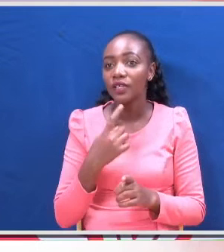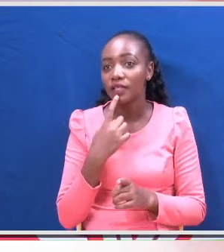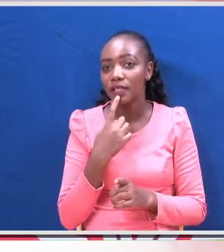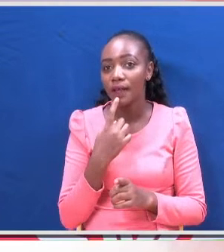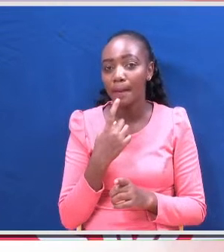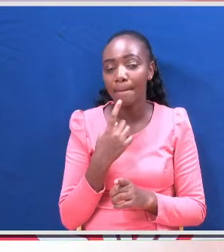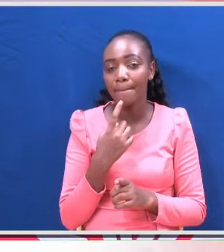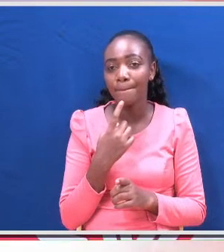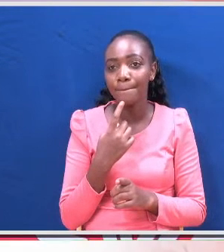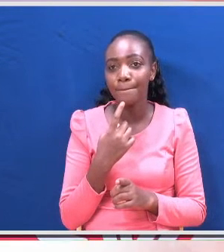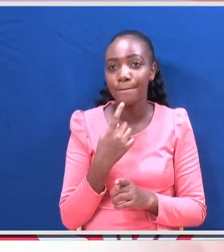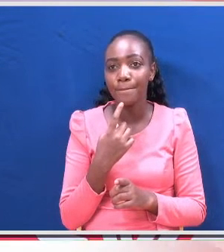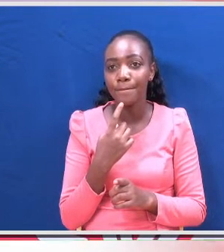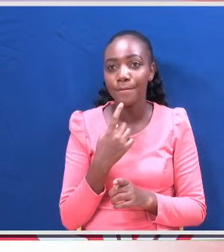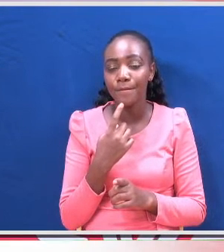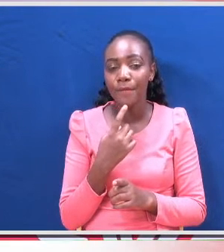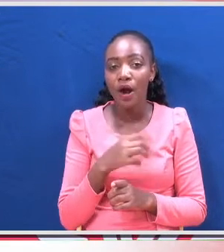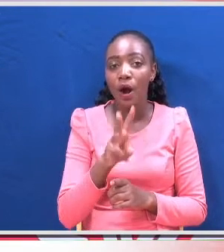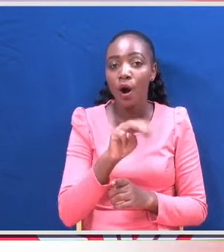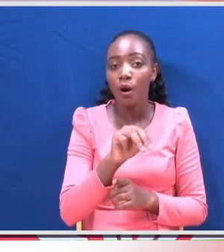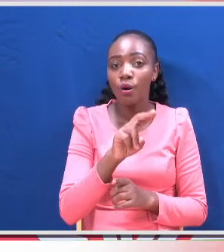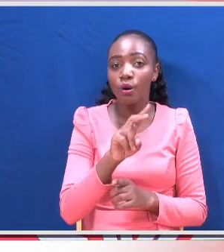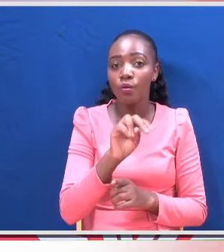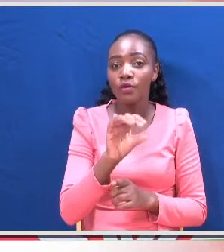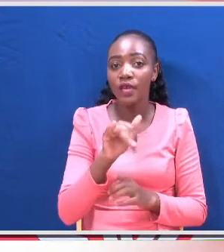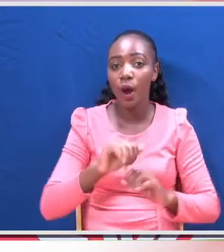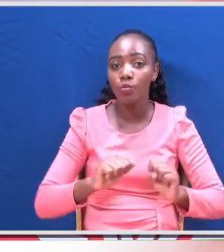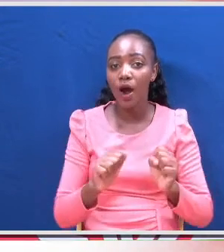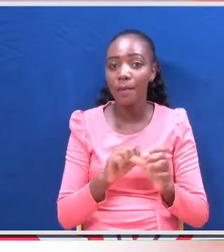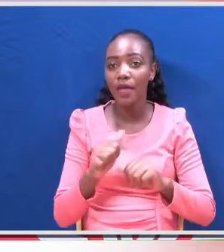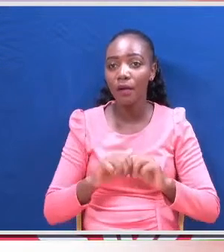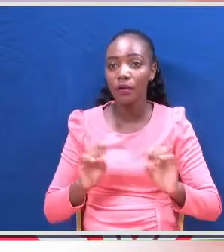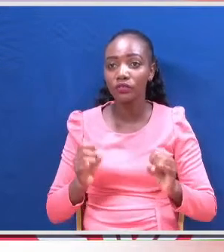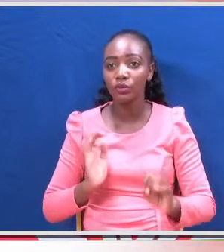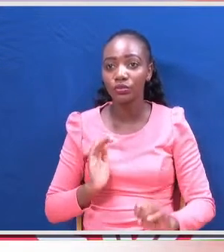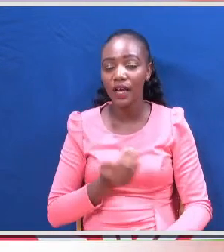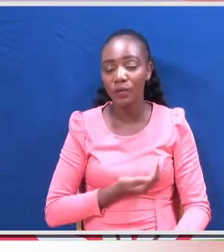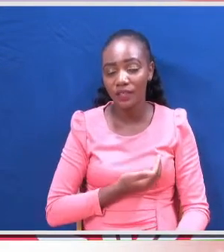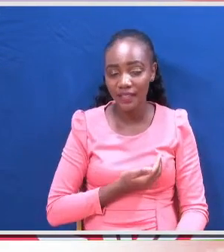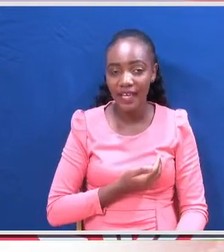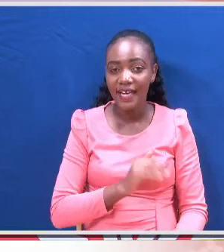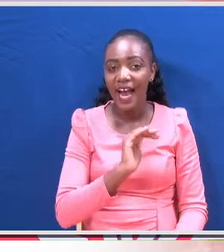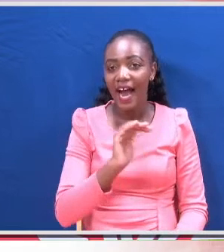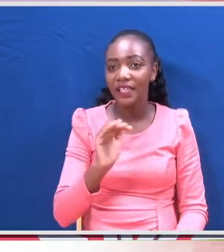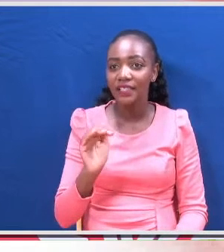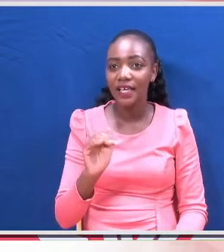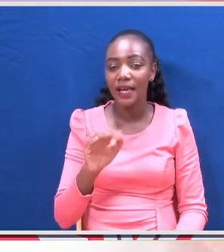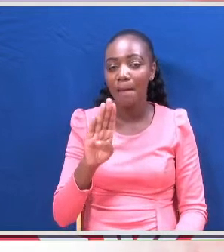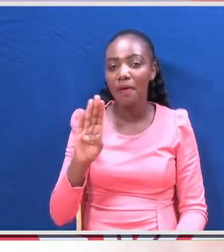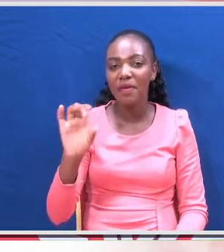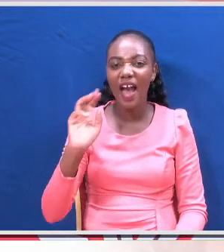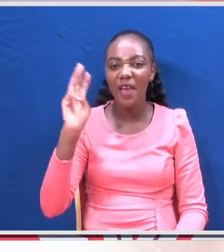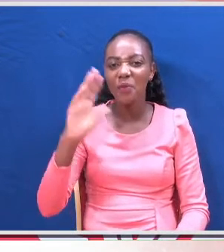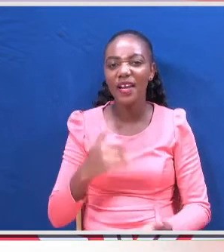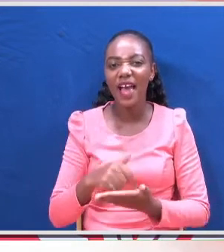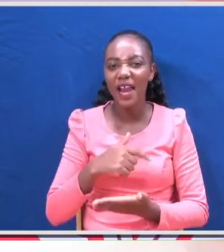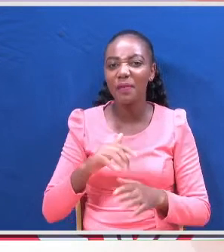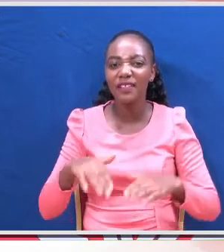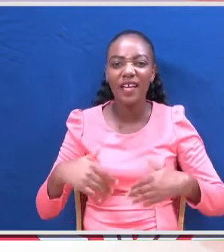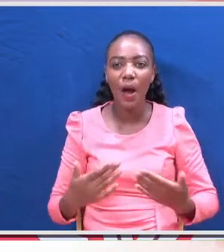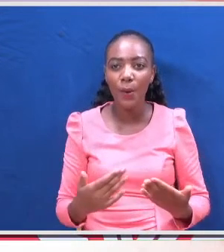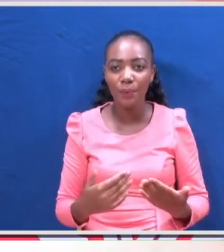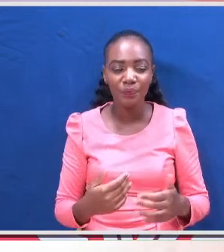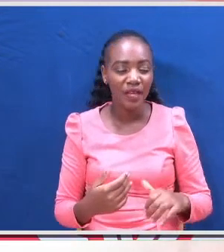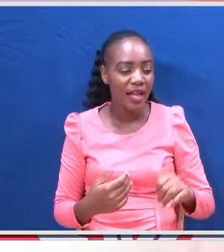wao. Anasema Munyao vile anafurahia zaidi taarifa zetu, kiuliza vile BBI itasaidia namna gani. Ruko